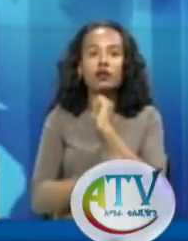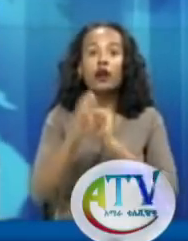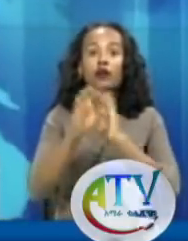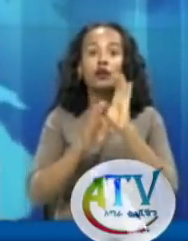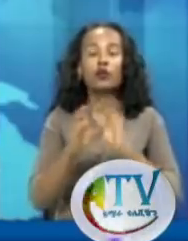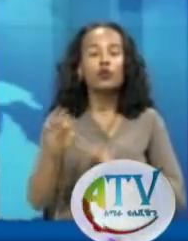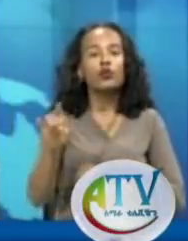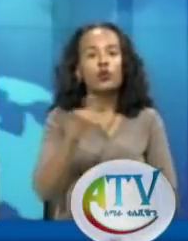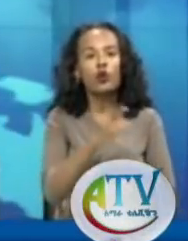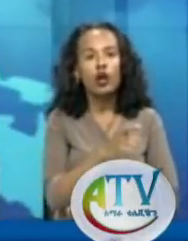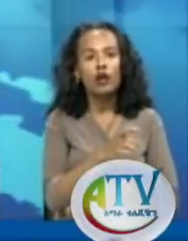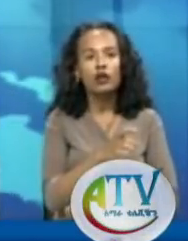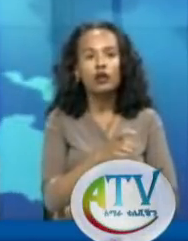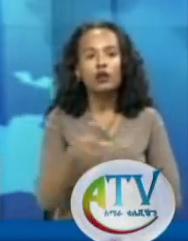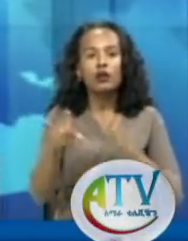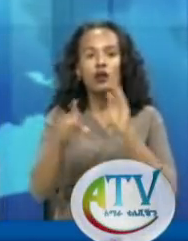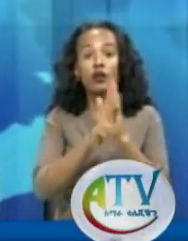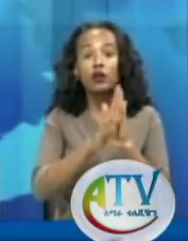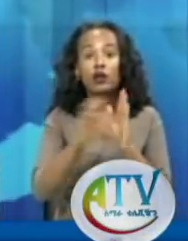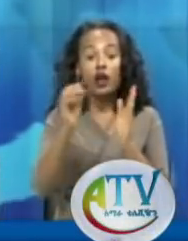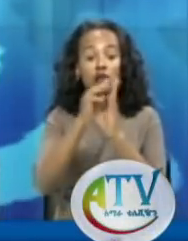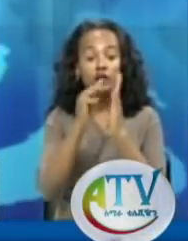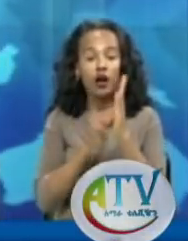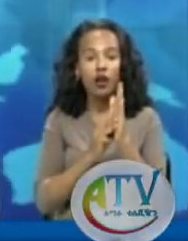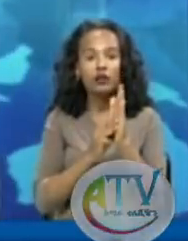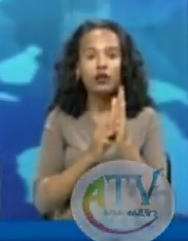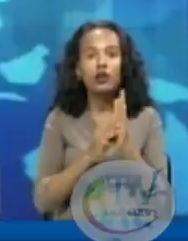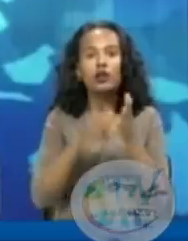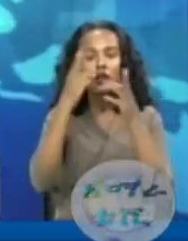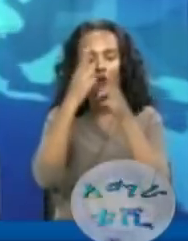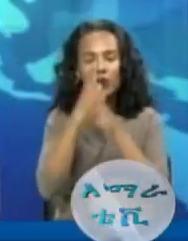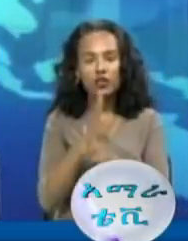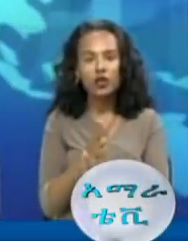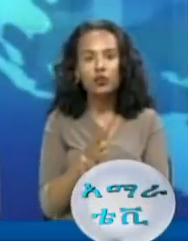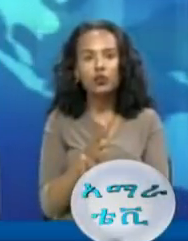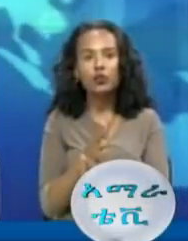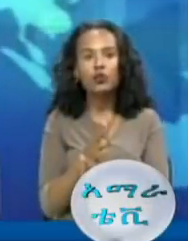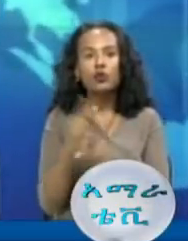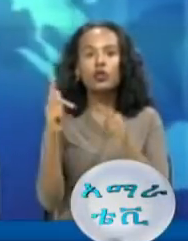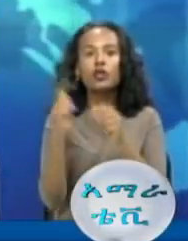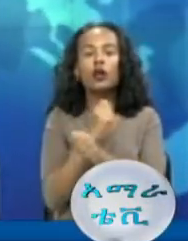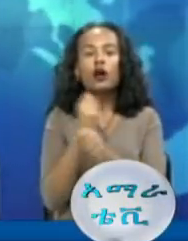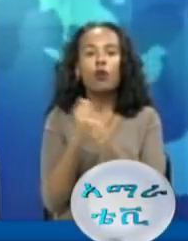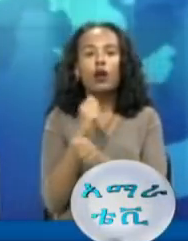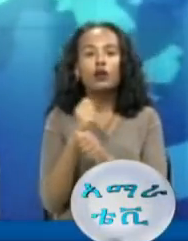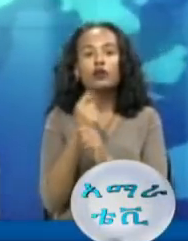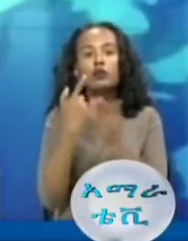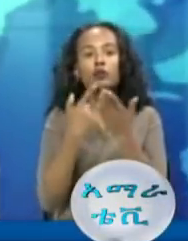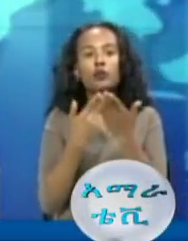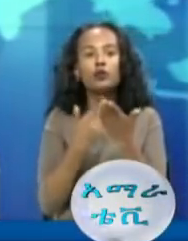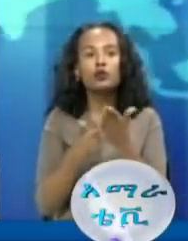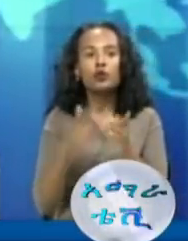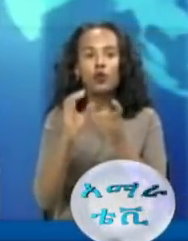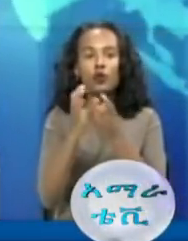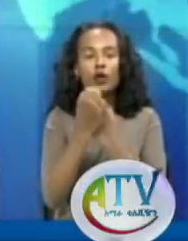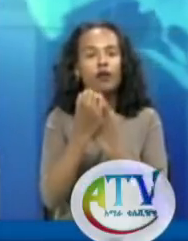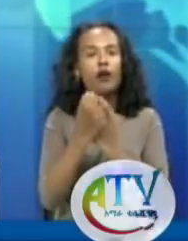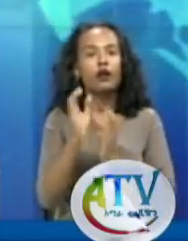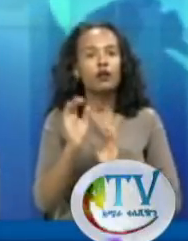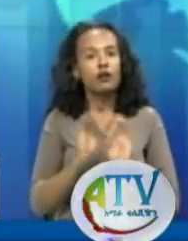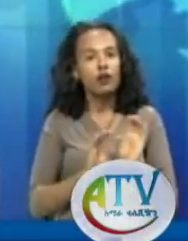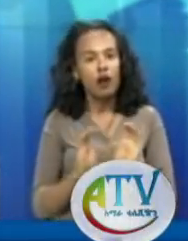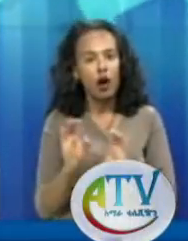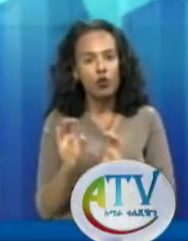የሚከናወኑ ይሆናሉ። ህግና ስርዓት የሚያስከብሩ ተግባራትም በዚያው መልኩ ይካሄዳሉ።